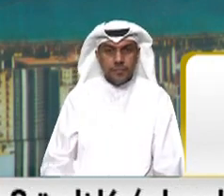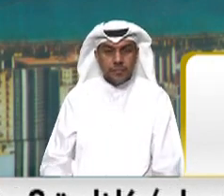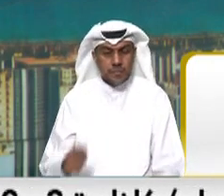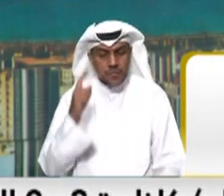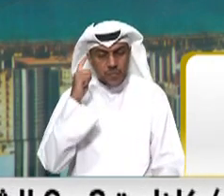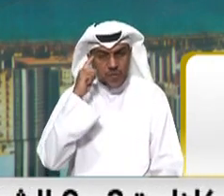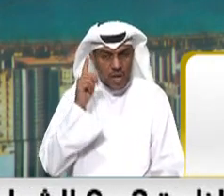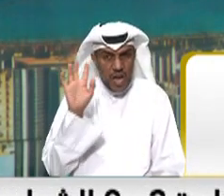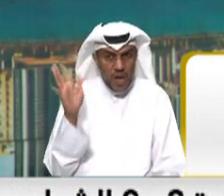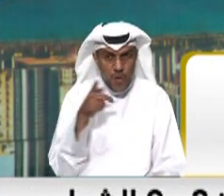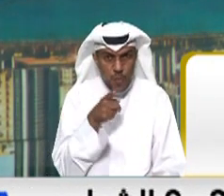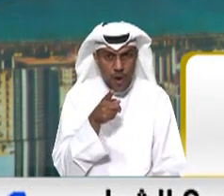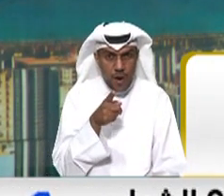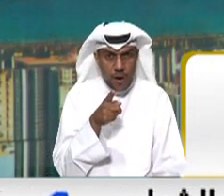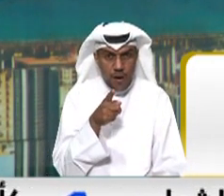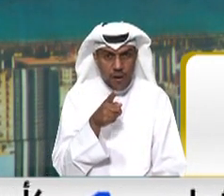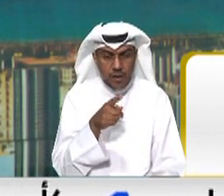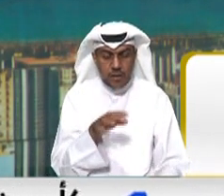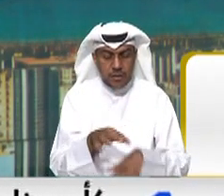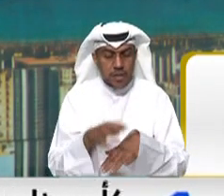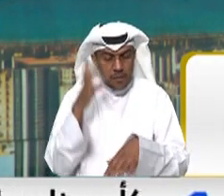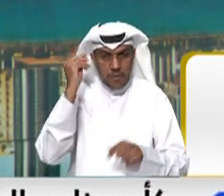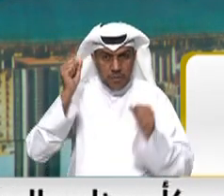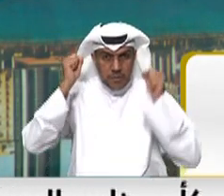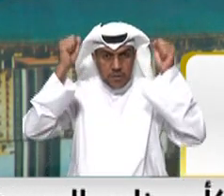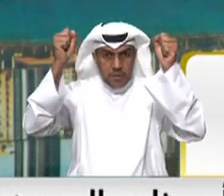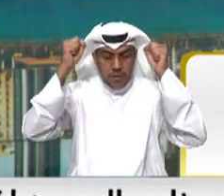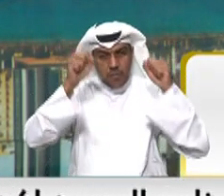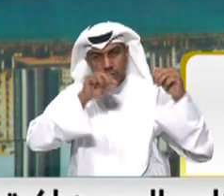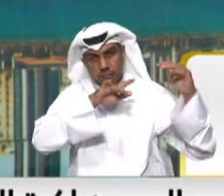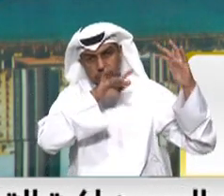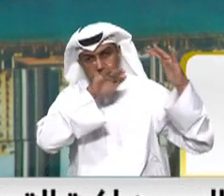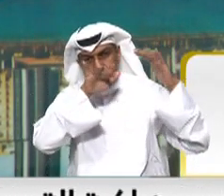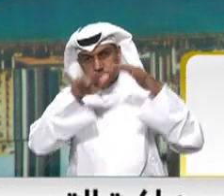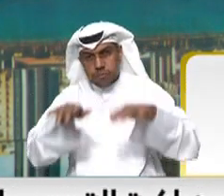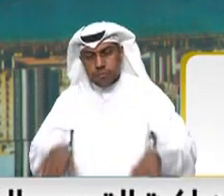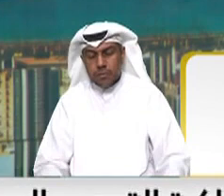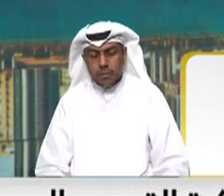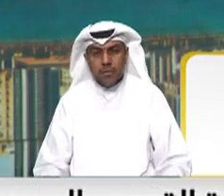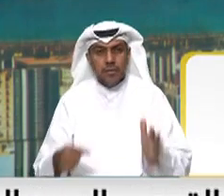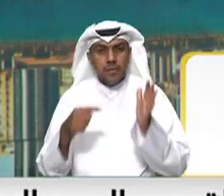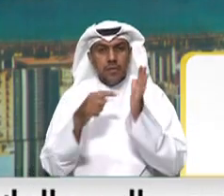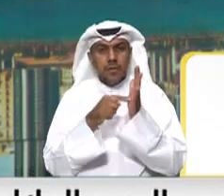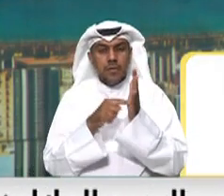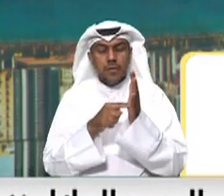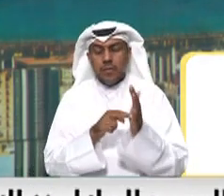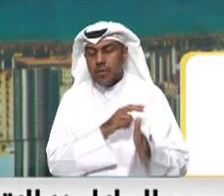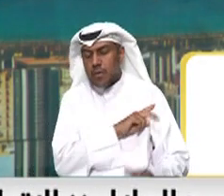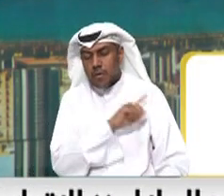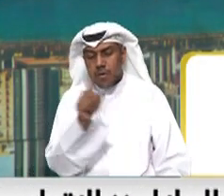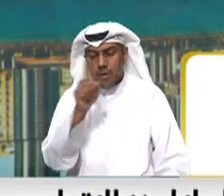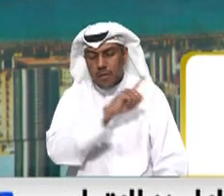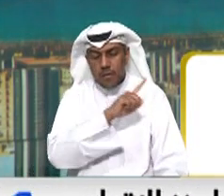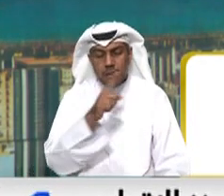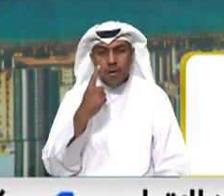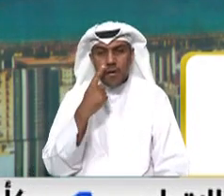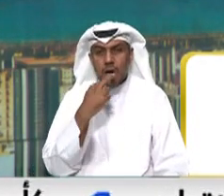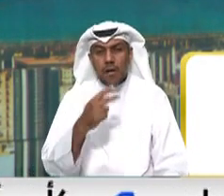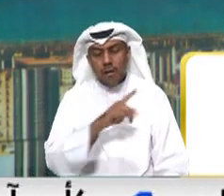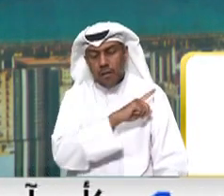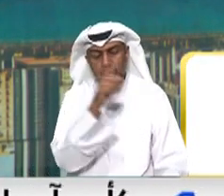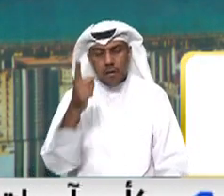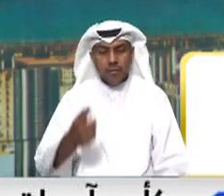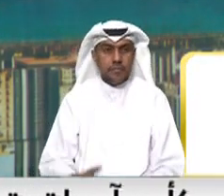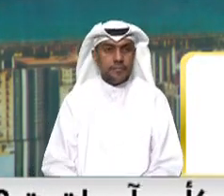الاحتجاجات سيطرت مجموعه من الطلبه على مبنيين في الجامعه احتجاجا على قرارات